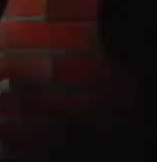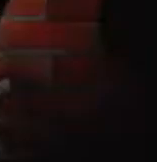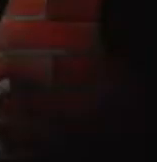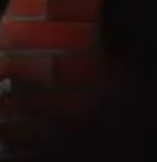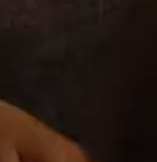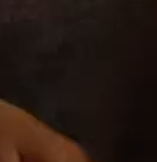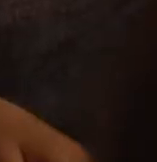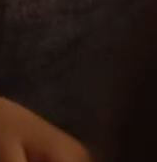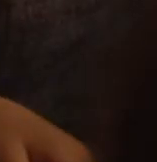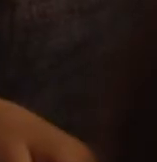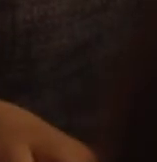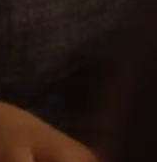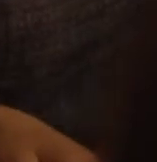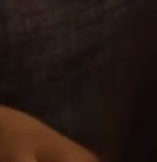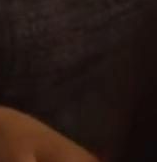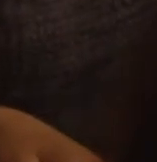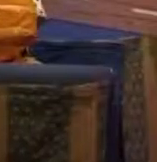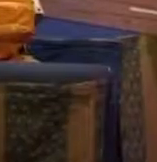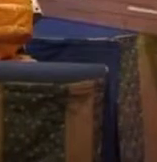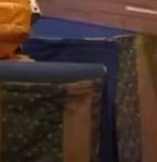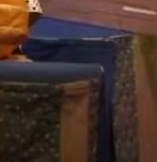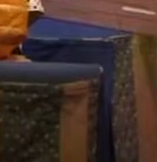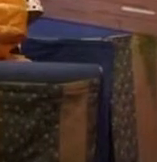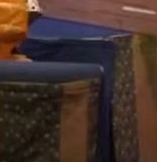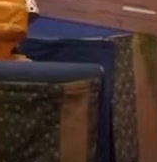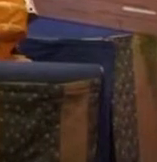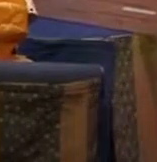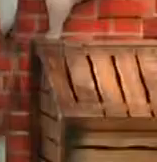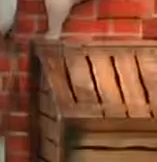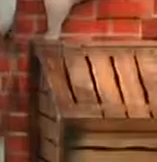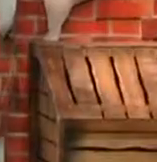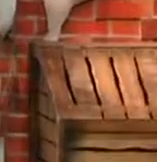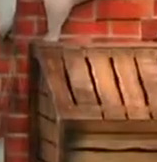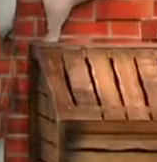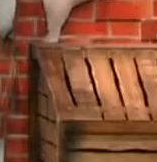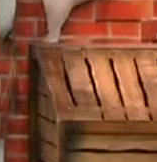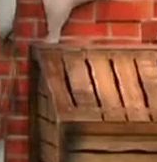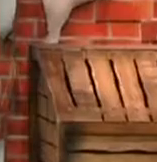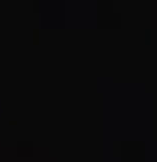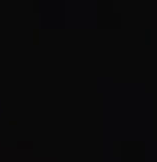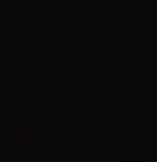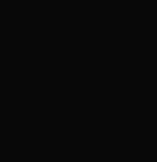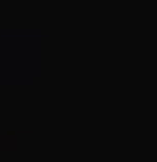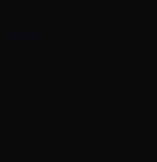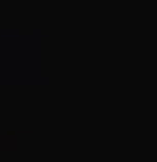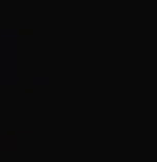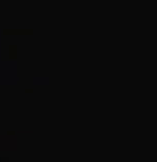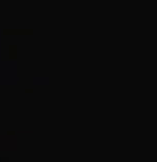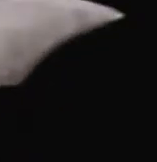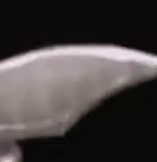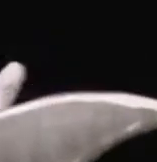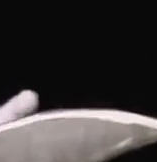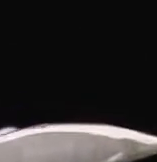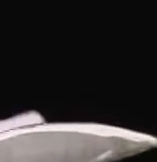барабашка, детям сказку расскажи, барабашка, барабашка, ты забавный и смешной,